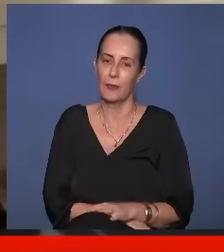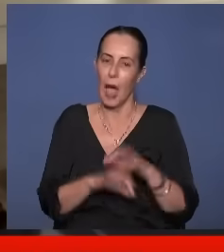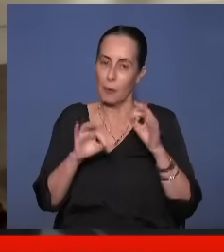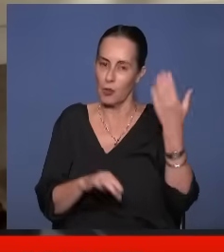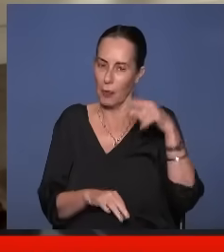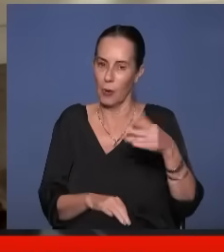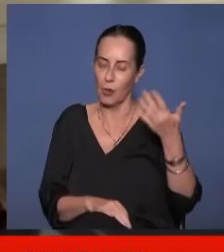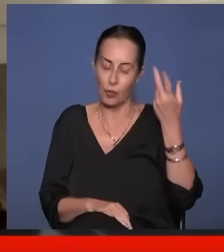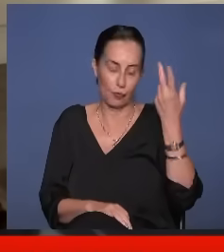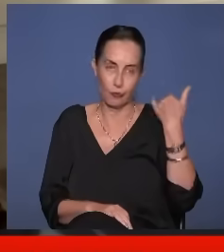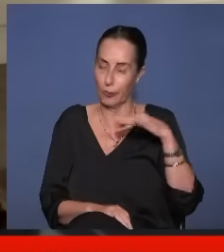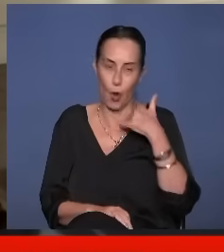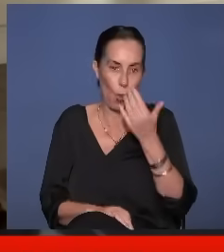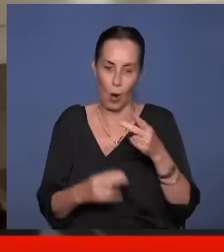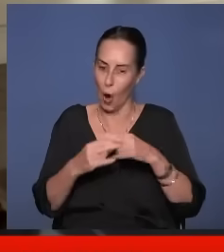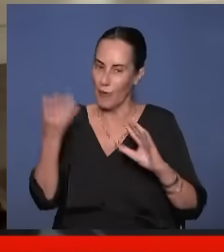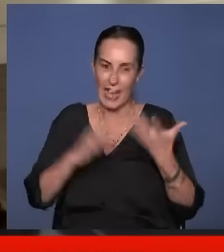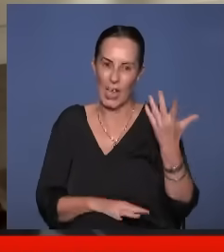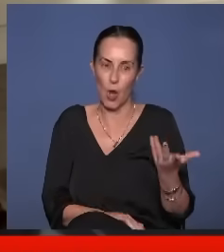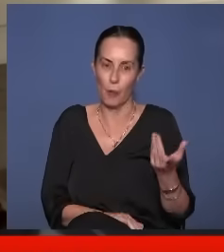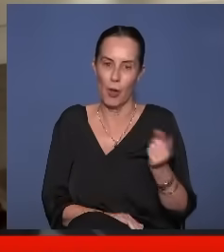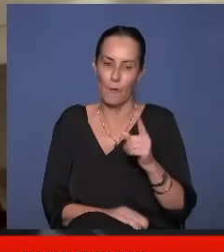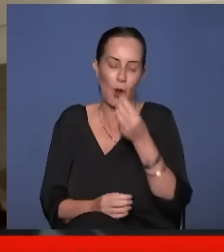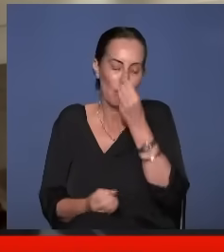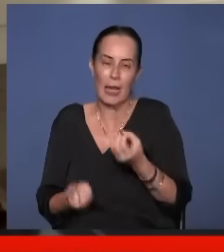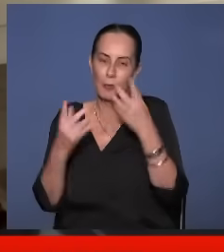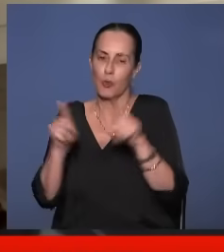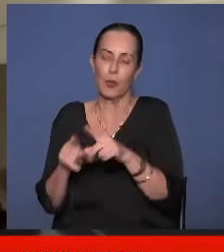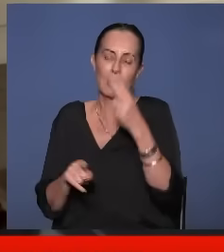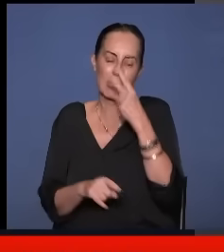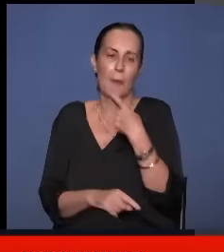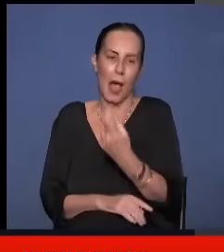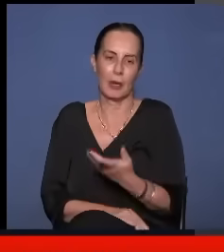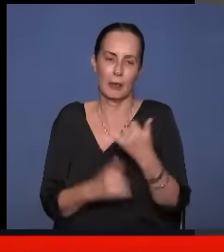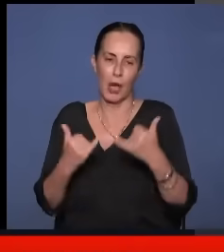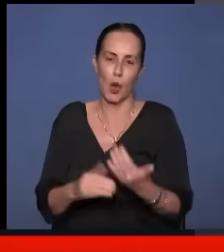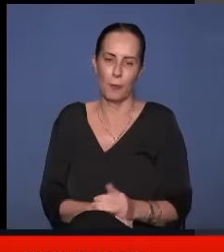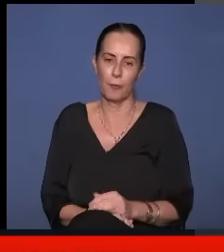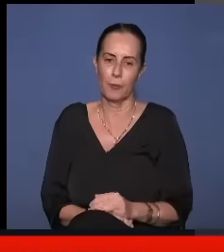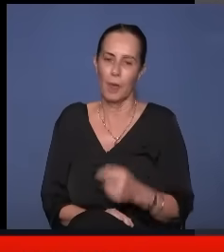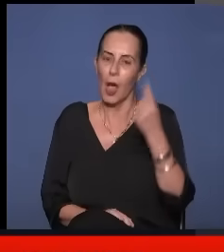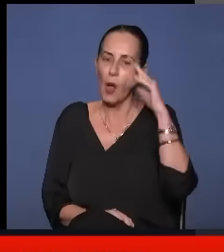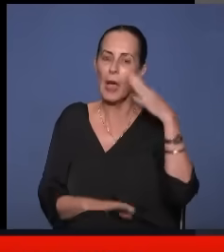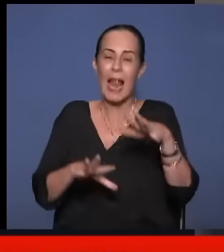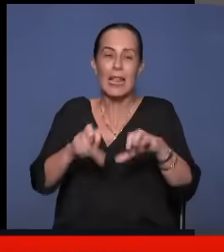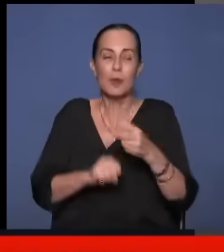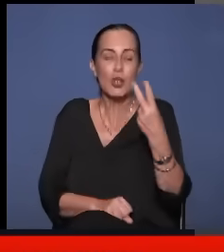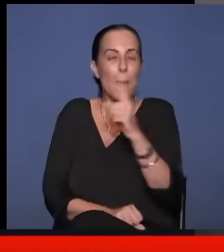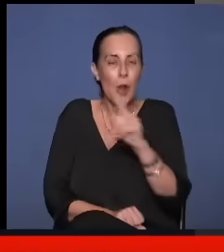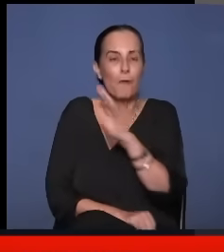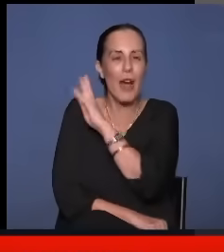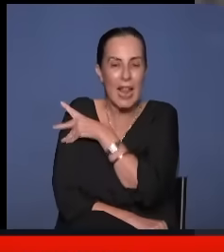הייתה הרבה יותר קרובה לגיהנום מאשר לגן עדן, כפי שמנסים לתאר את זה היום. הרעיון היה לספח את